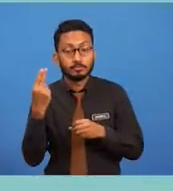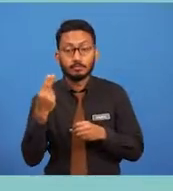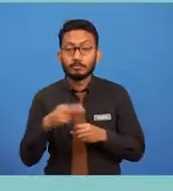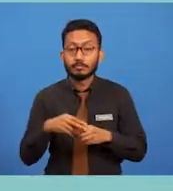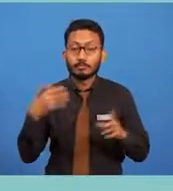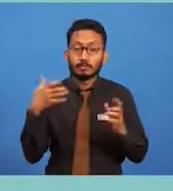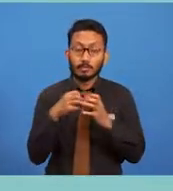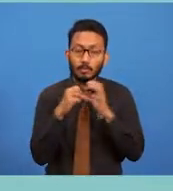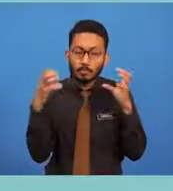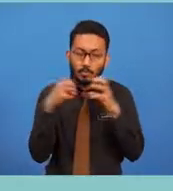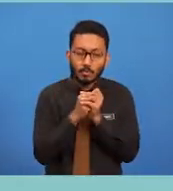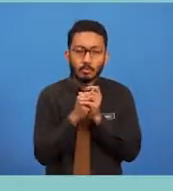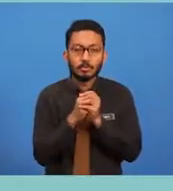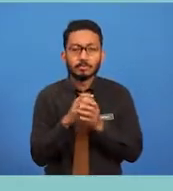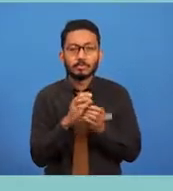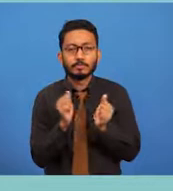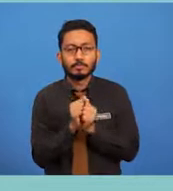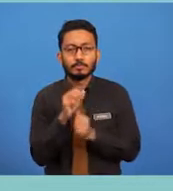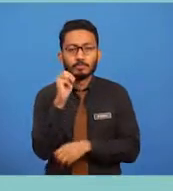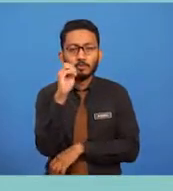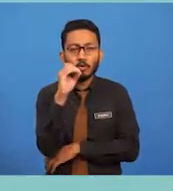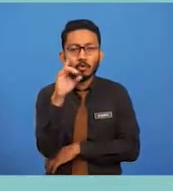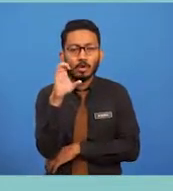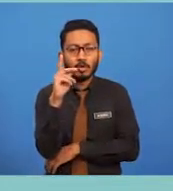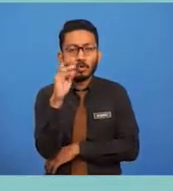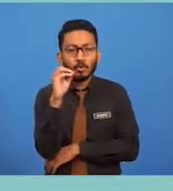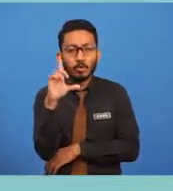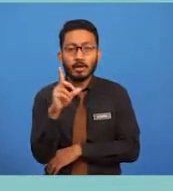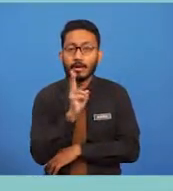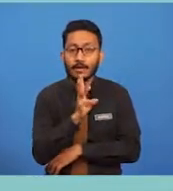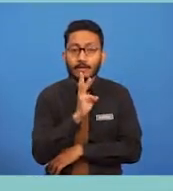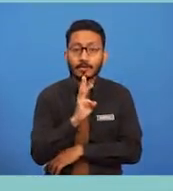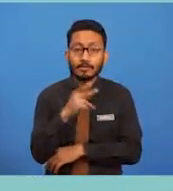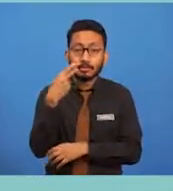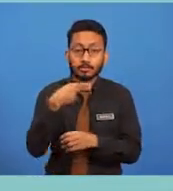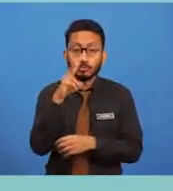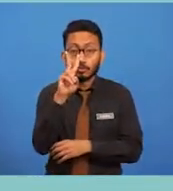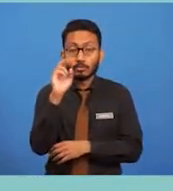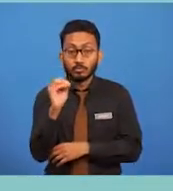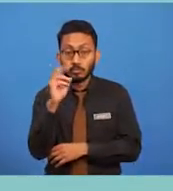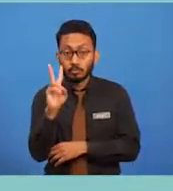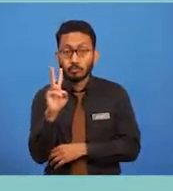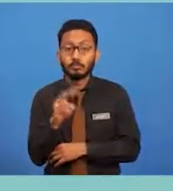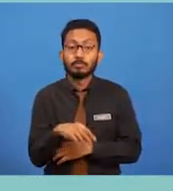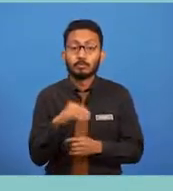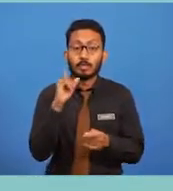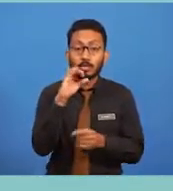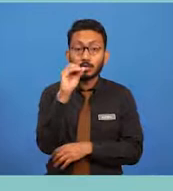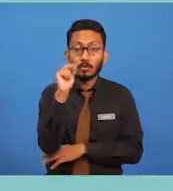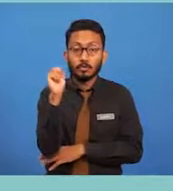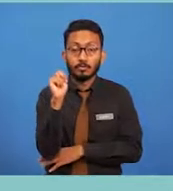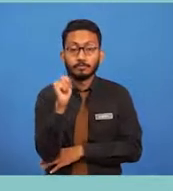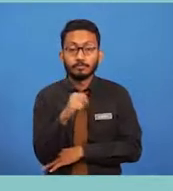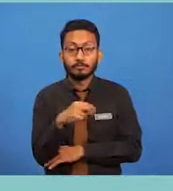hidroksonium H3O positif. Ya, ion hidroksonium yang telah kita pelajari sebelum